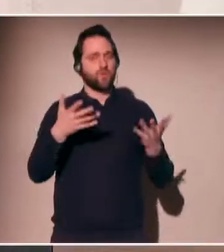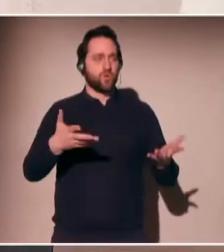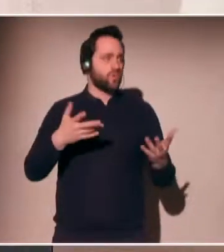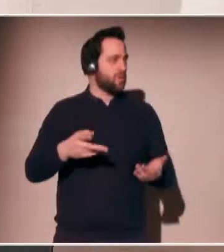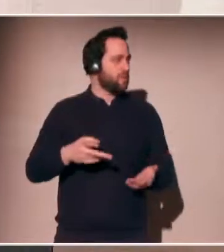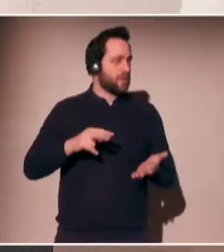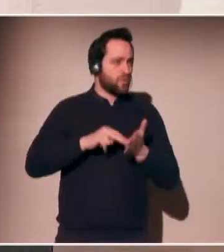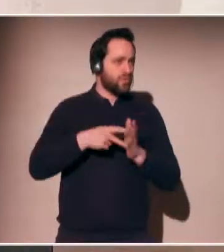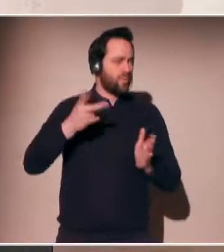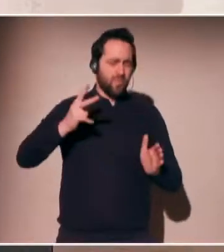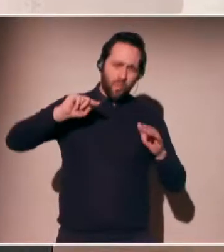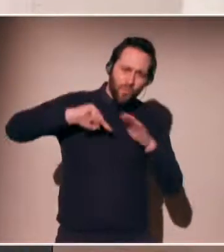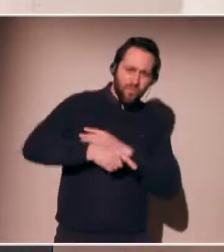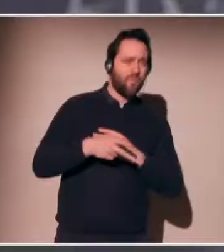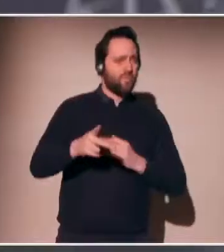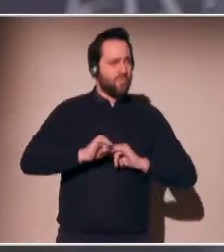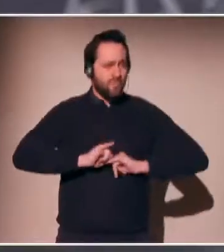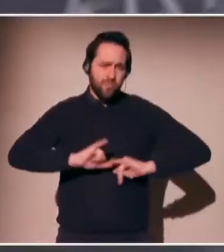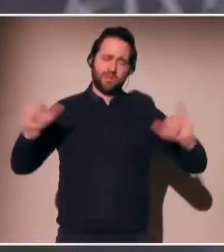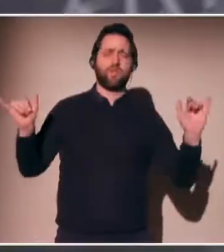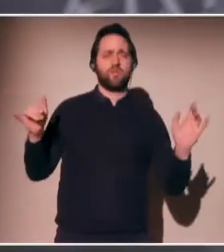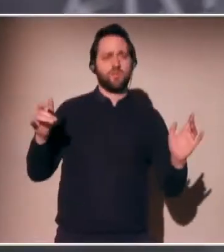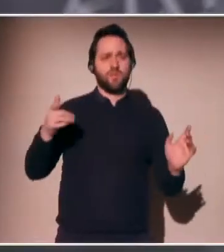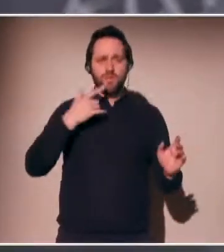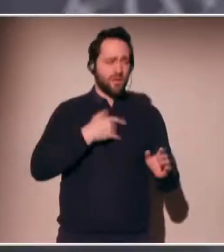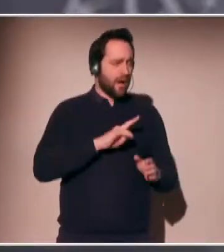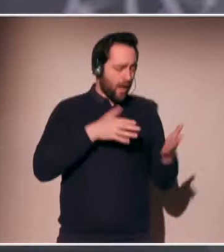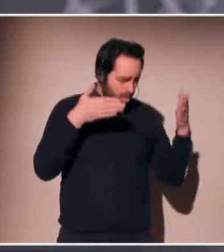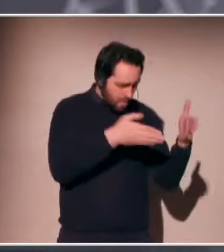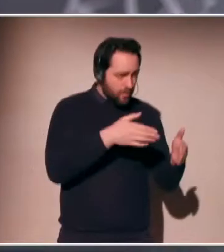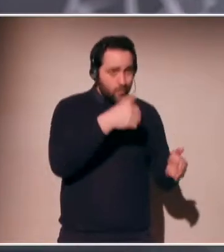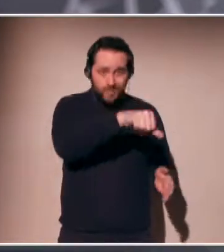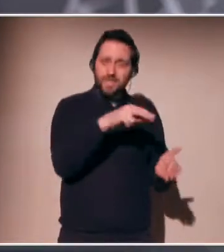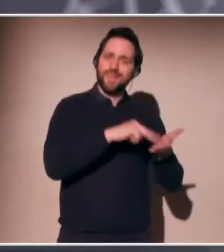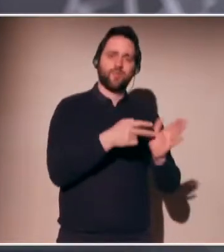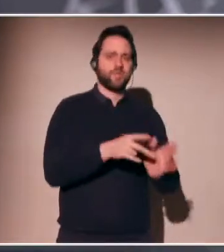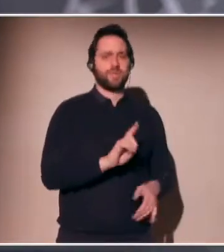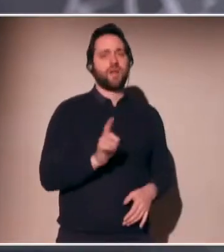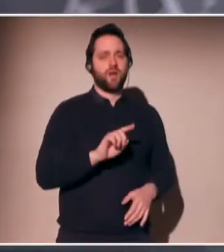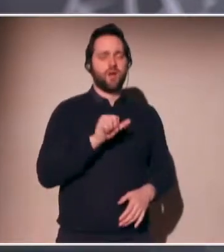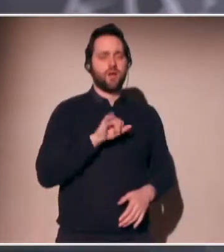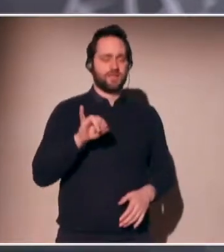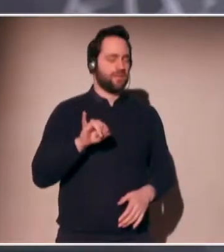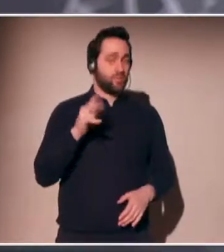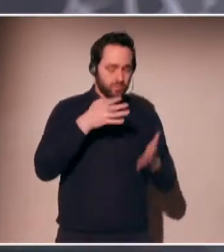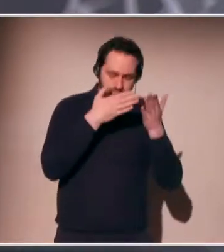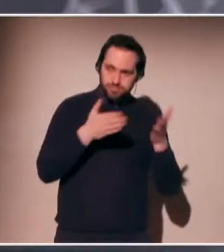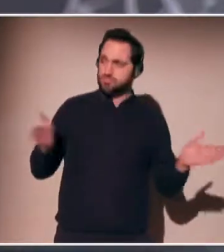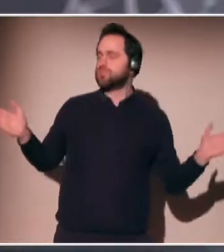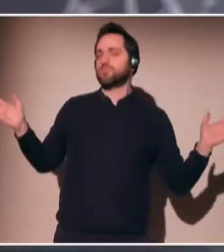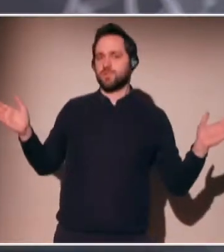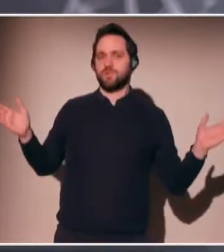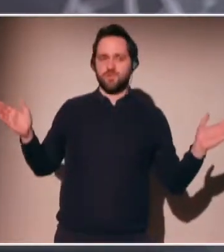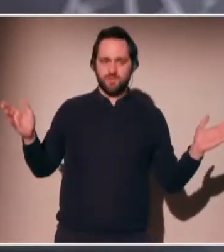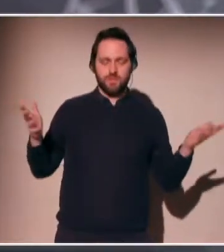Et donc, l'IA va bien au-delà de la technologie elle-même. Donc, dans cette nouvelle ère que nous avons